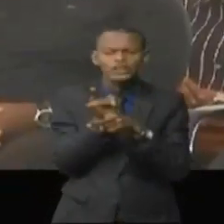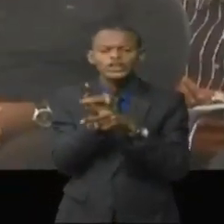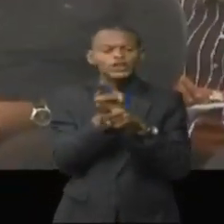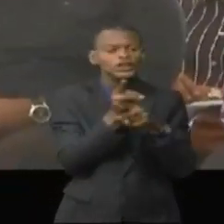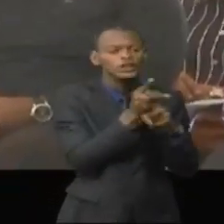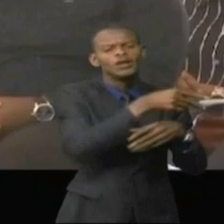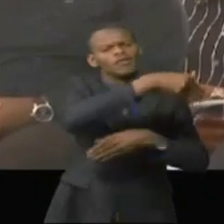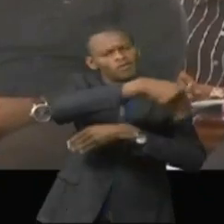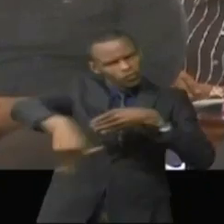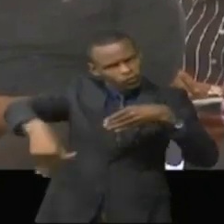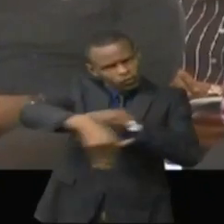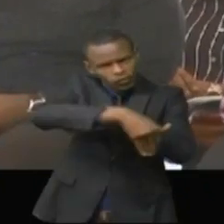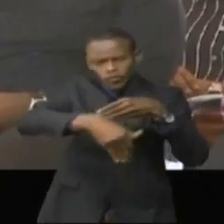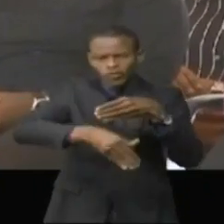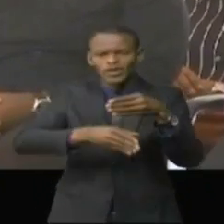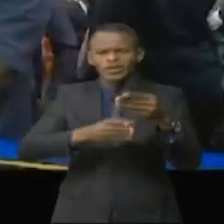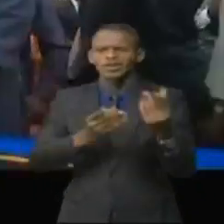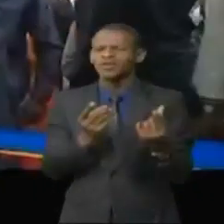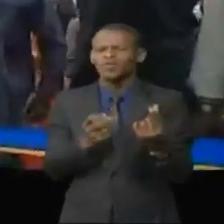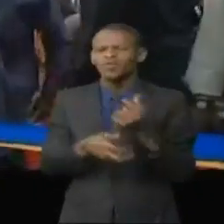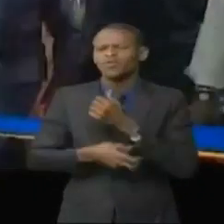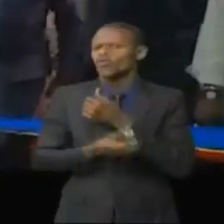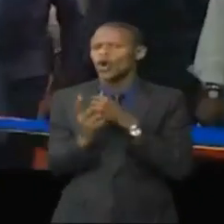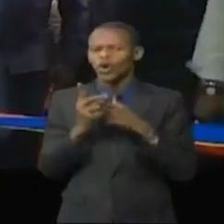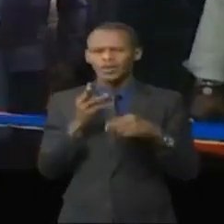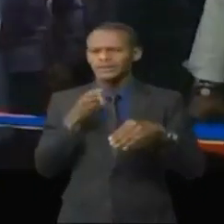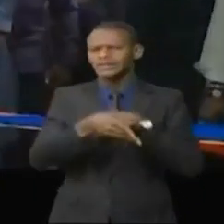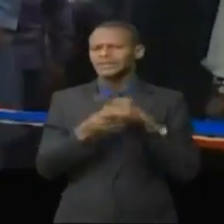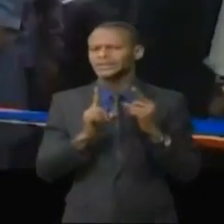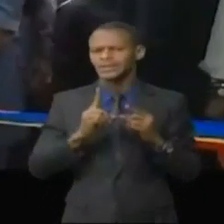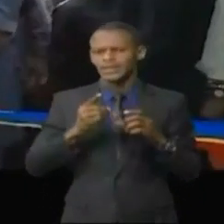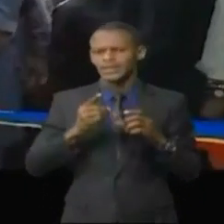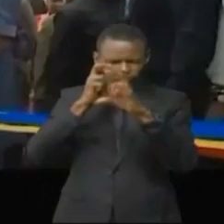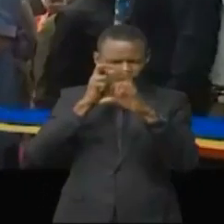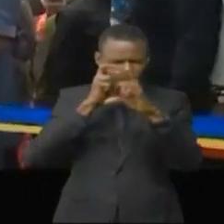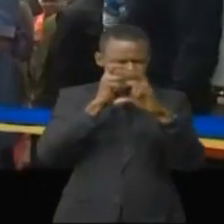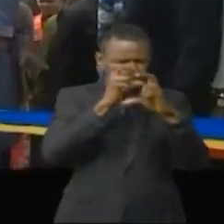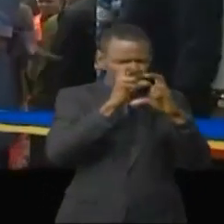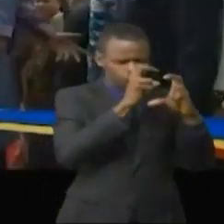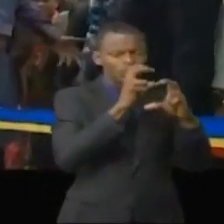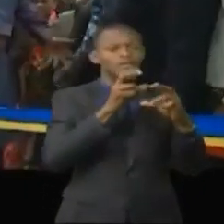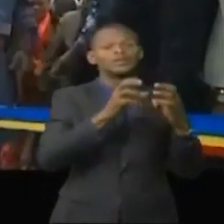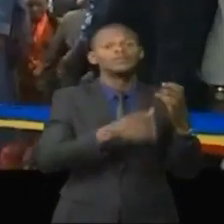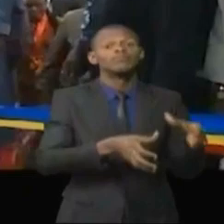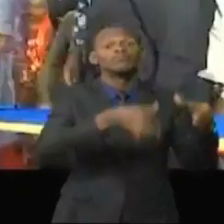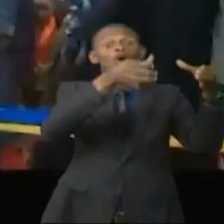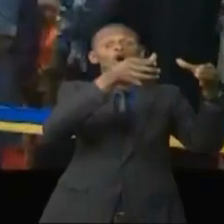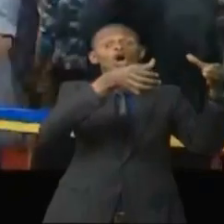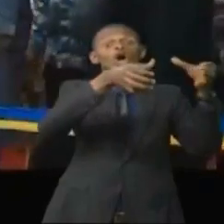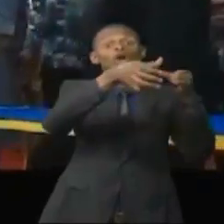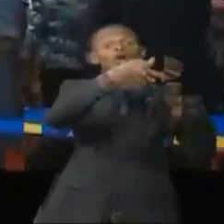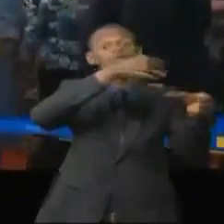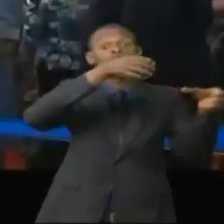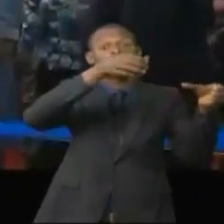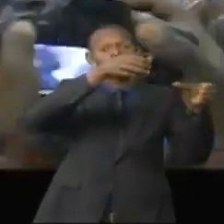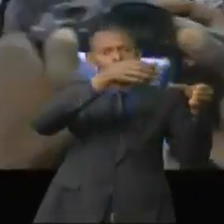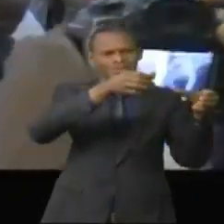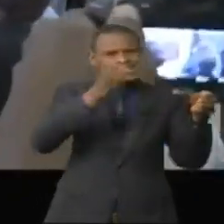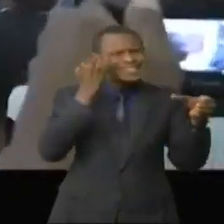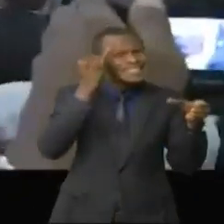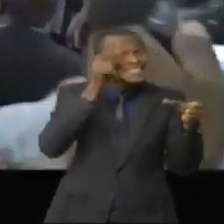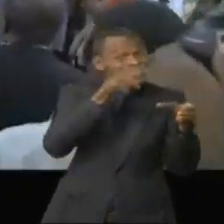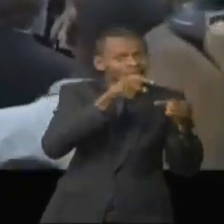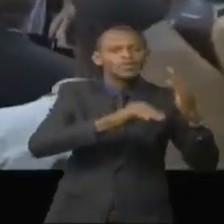frontière. Le premier citoyen du pays a été par la suite invité à couper le ruban pour inaugurer ces bâtiments, dévoiler la